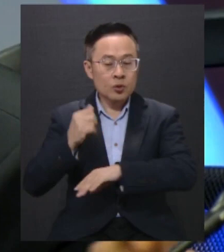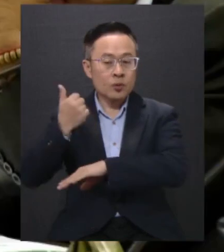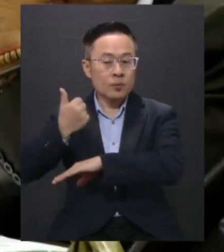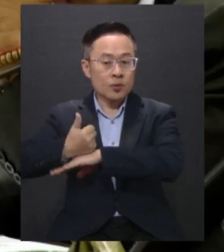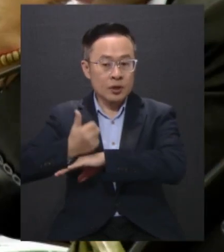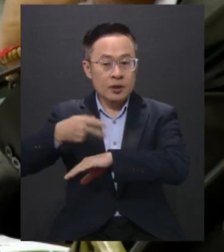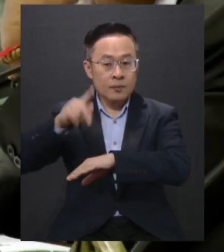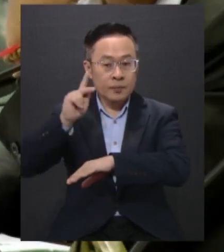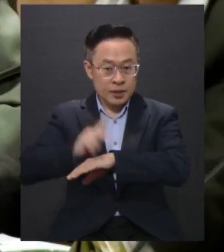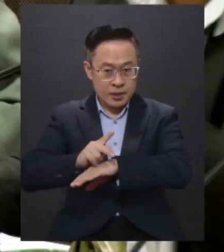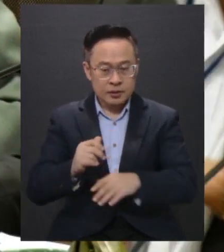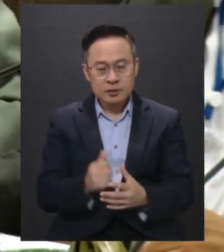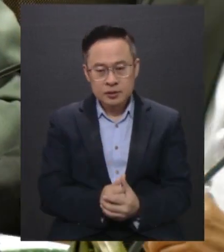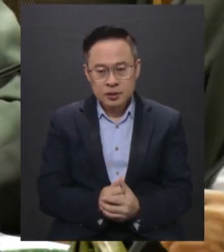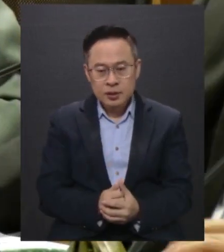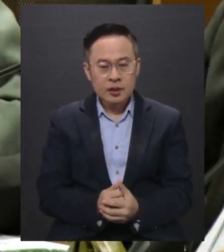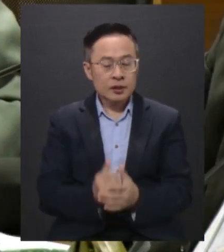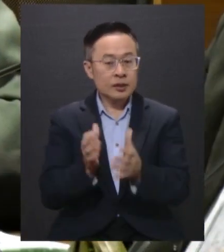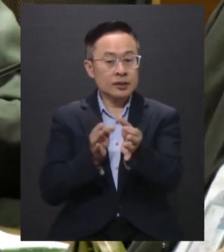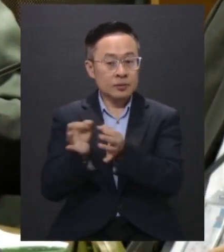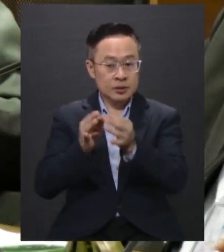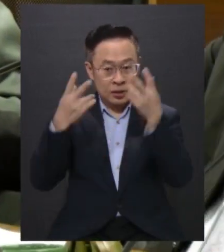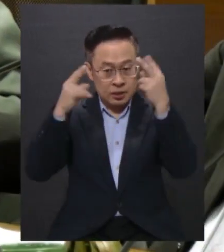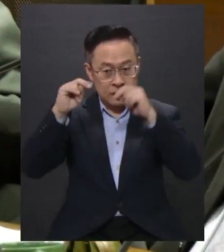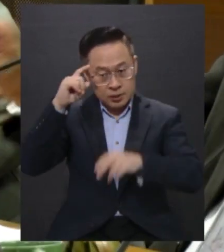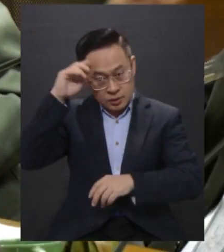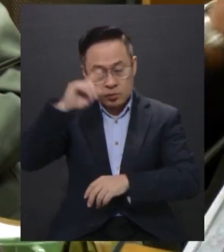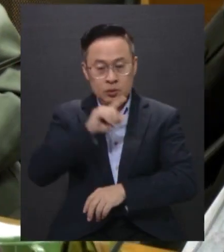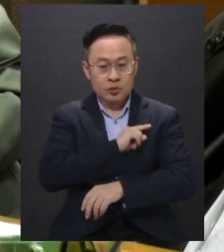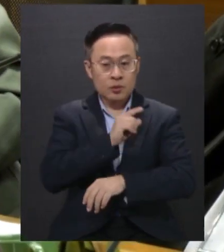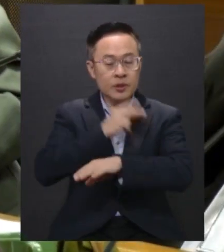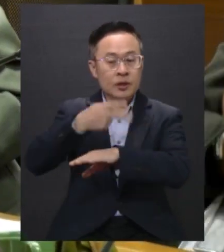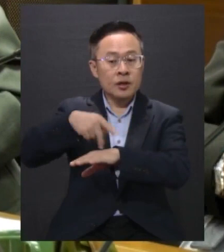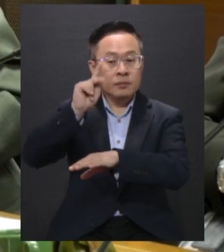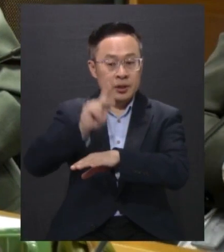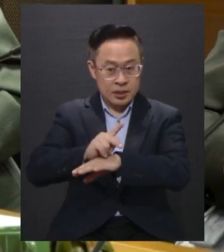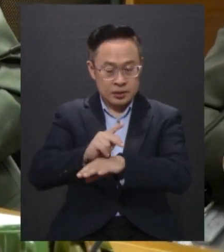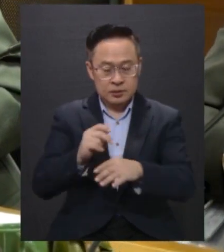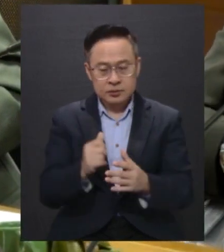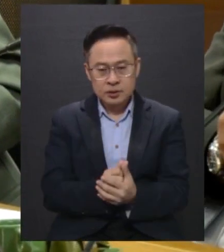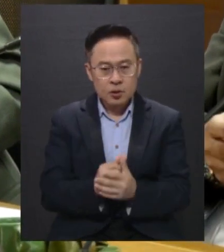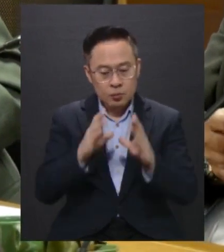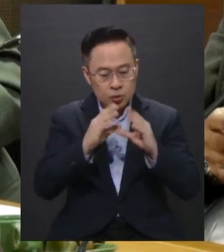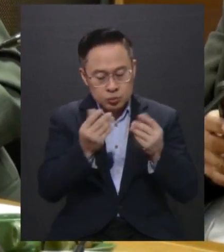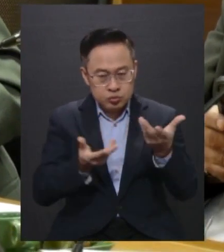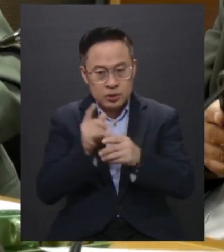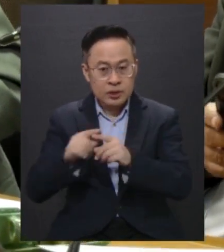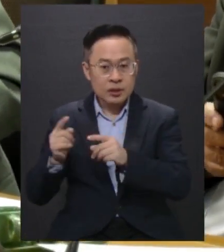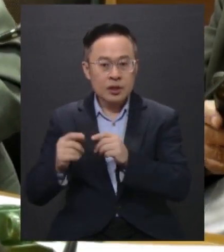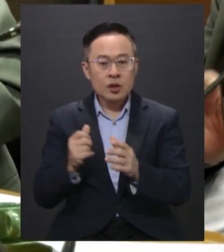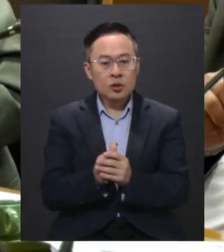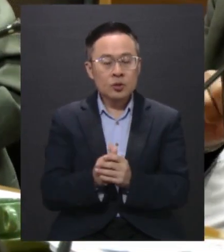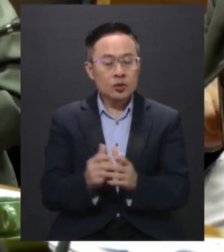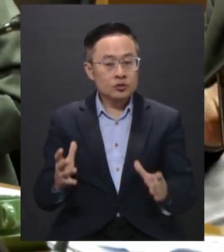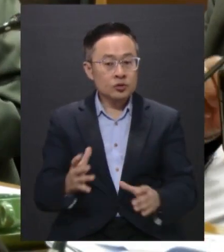ณ์นะคะที่ปรึกษาของนายกรัฐมนตรีกรรมการยุทธศาสตร์ซอฟต์พาวเวอร์แห่งชาติได้แบ่งออกมาเ